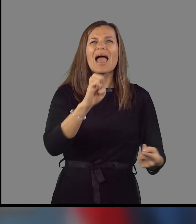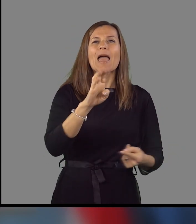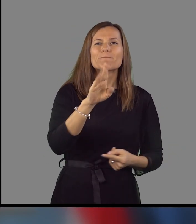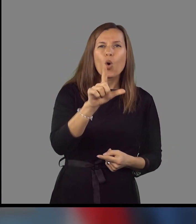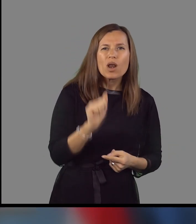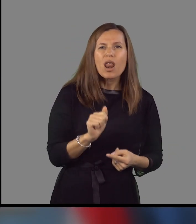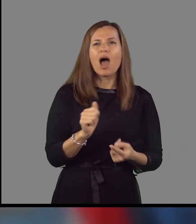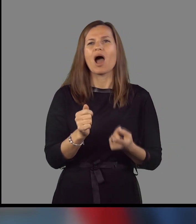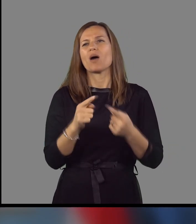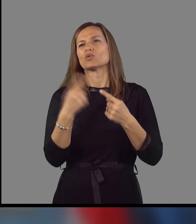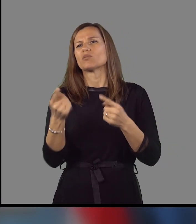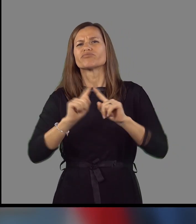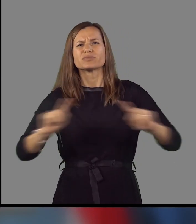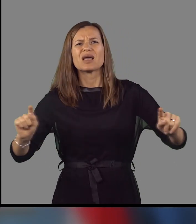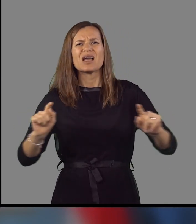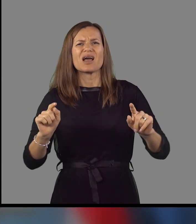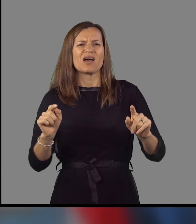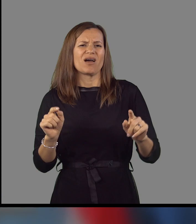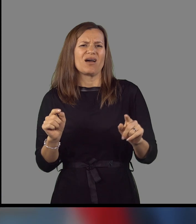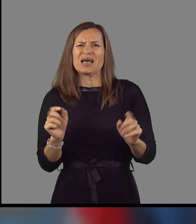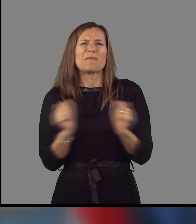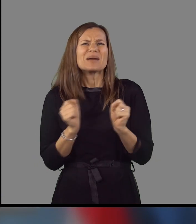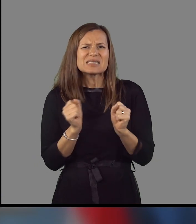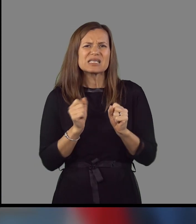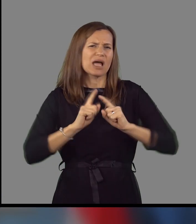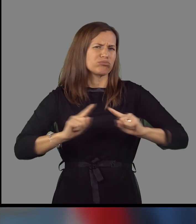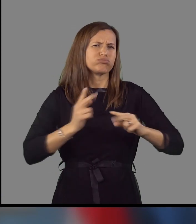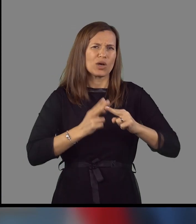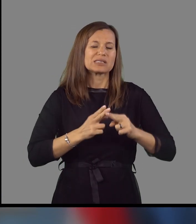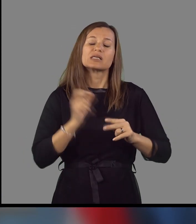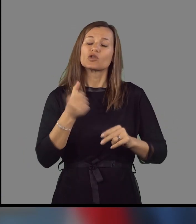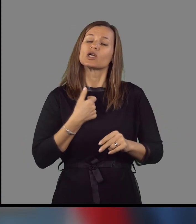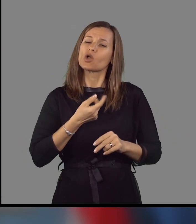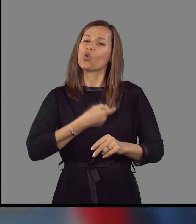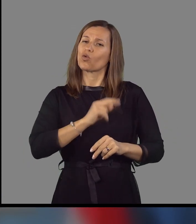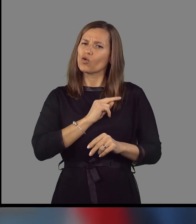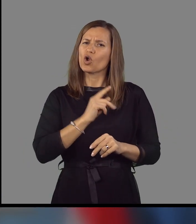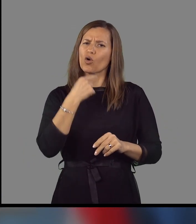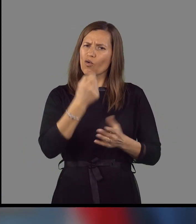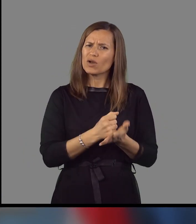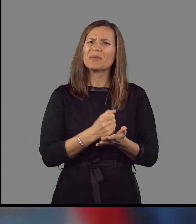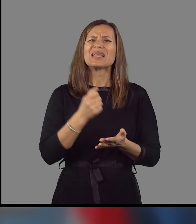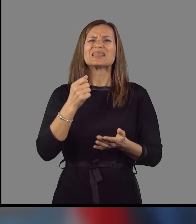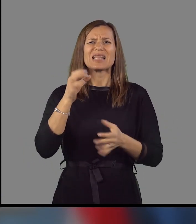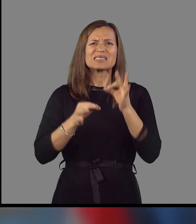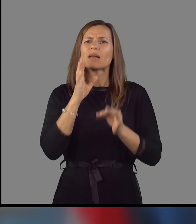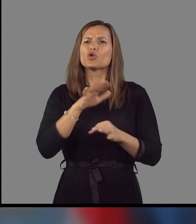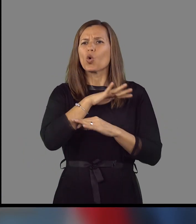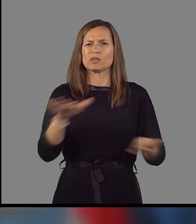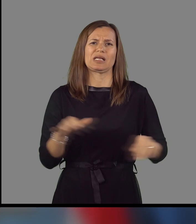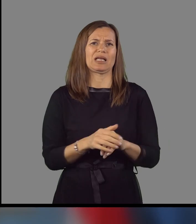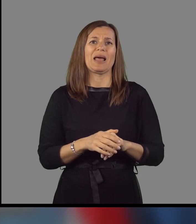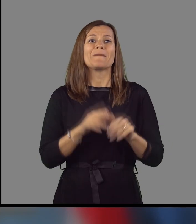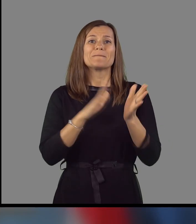ebole, krimsko-kongoške hemoragične mrzlice, tako da z vsemi izkušnjami odgovorno trdim, da bodo testirani vsi.